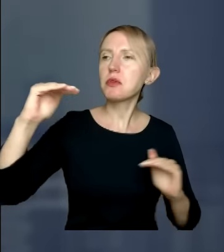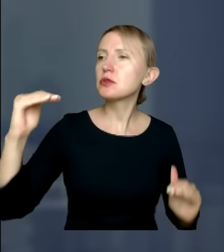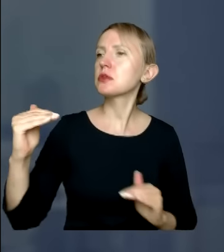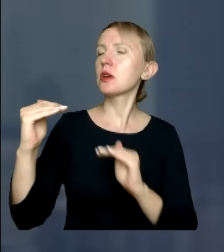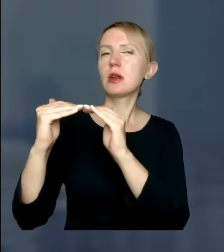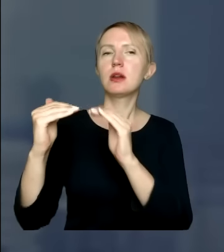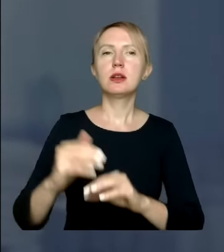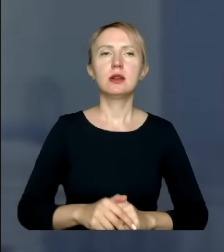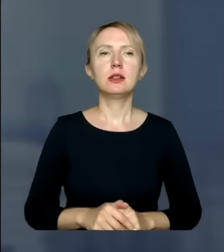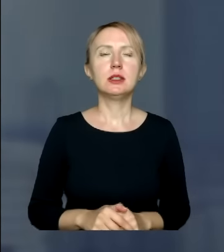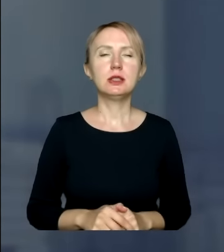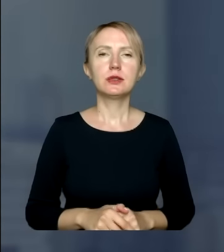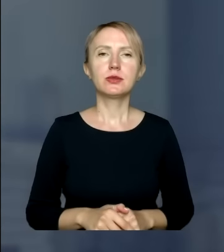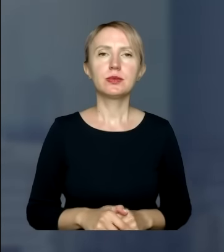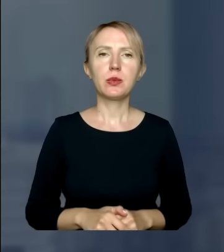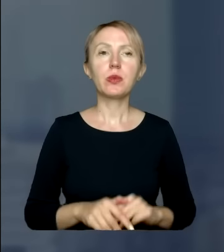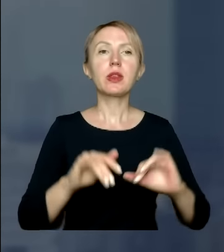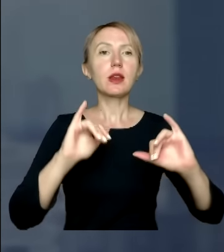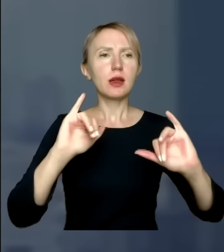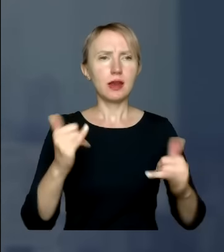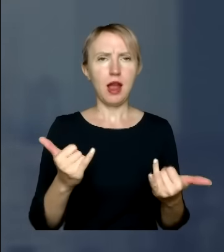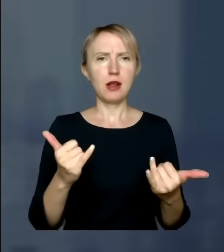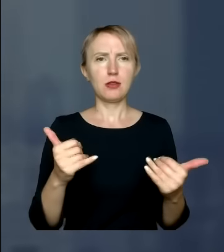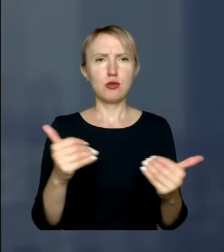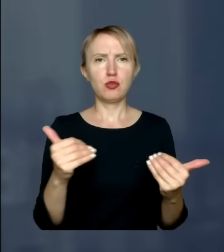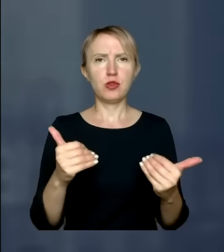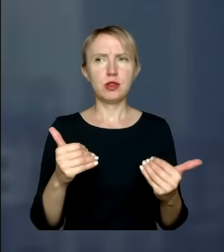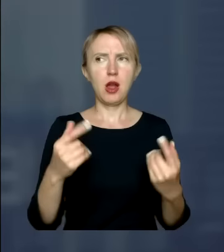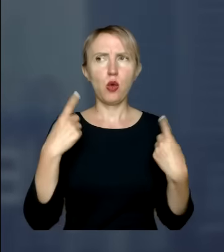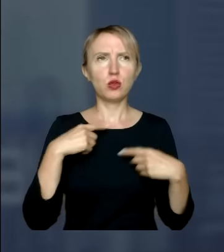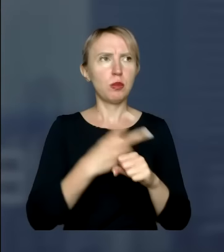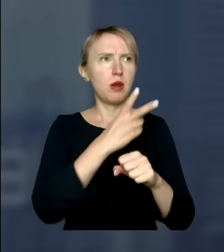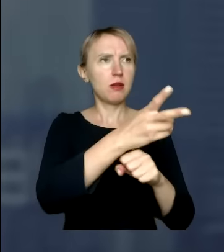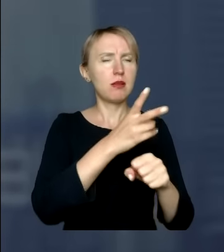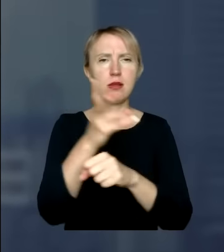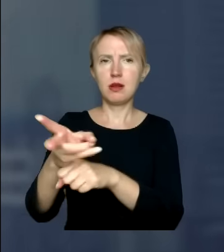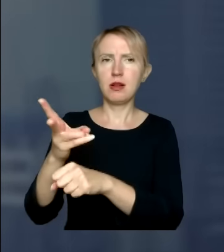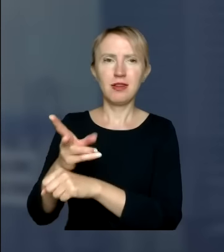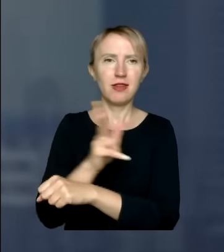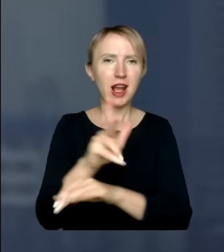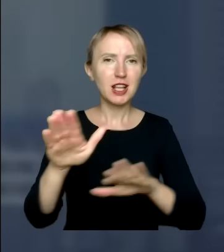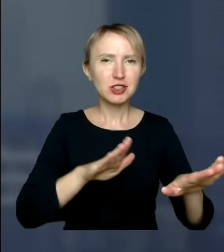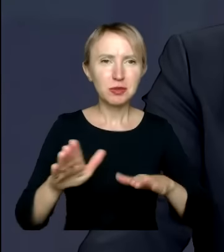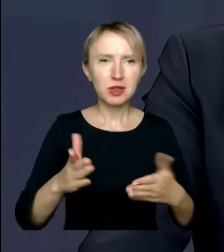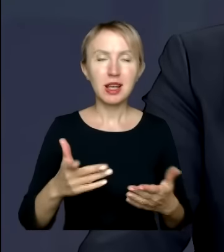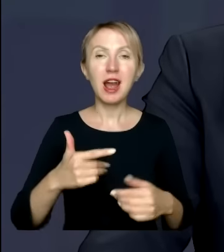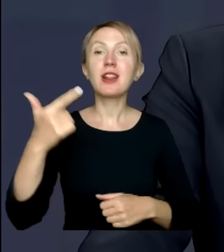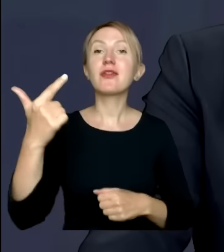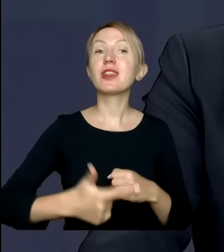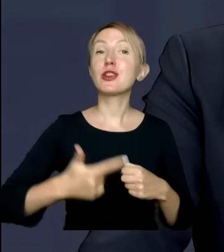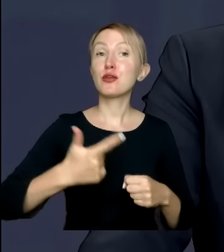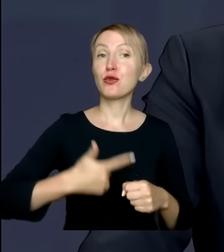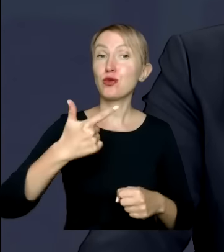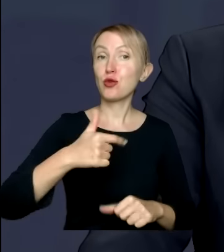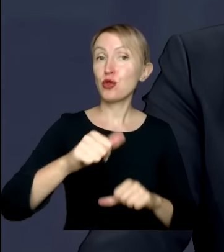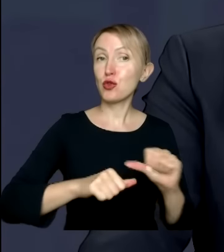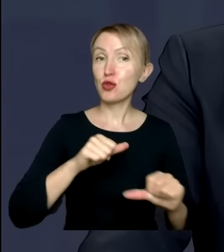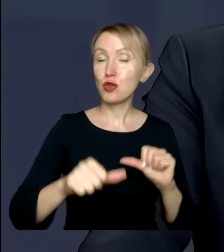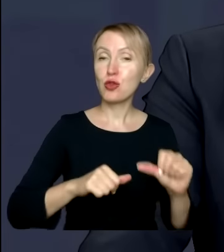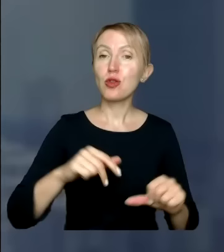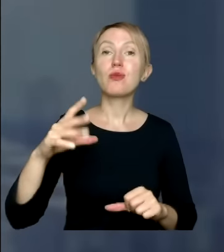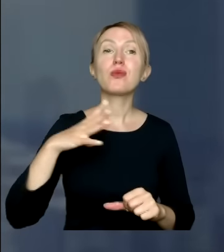rzecz biorąc jak to się stało że taka osoba Miała wszędzie wejście mimo że w 2022 roku